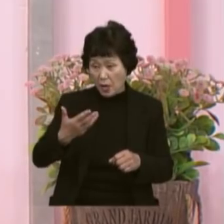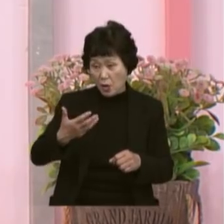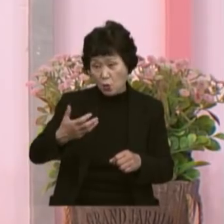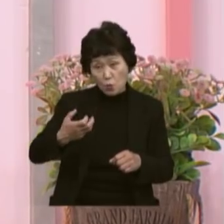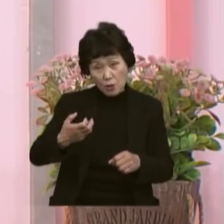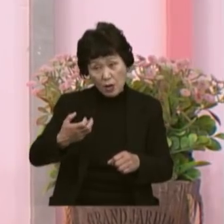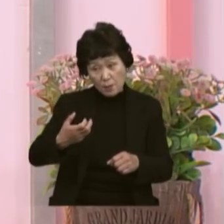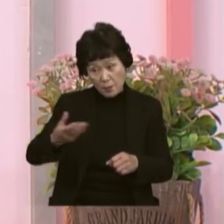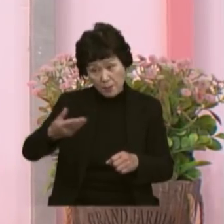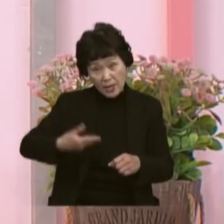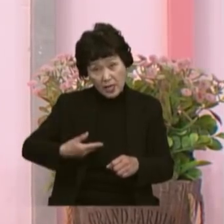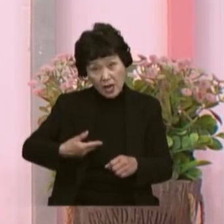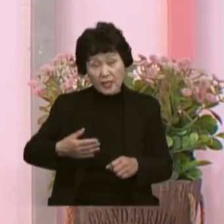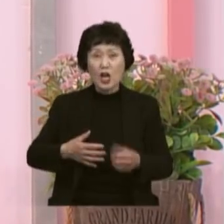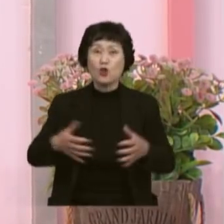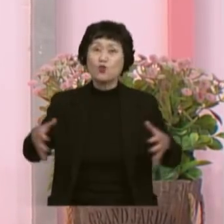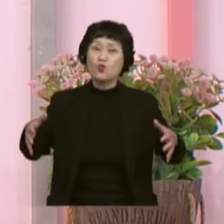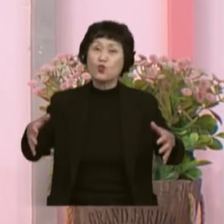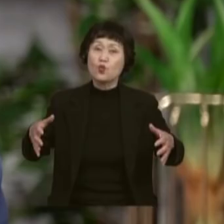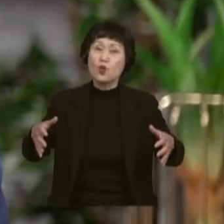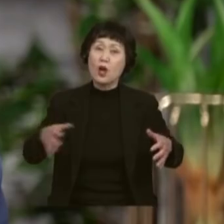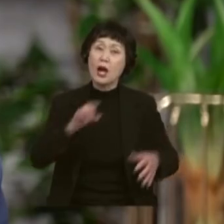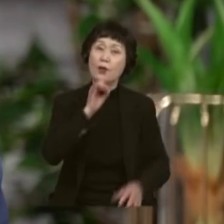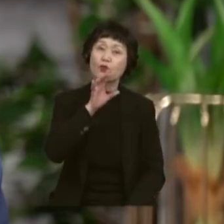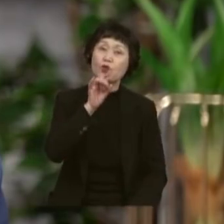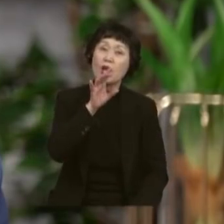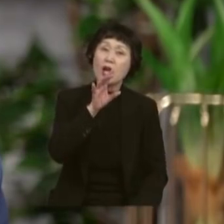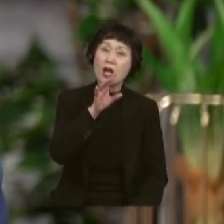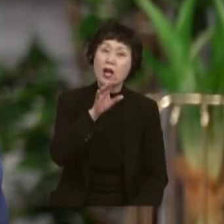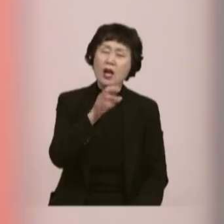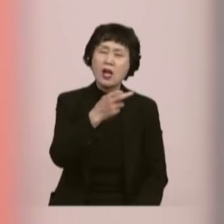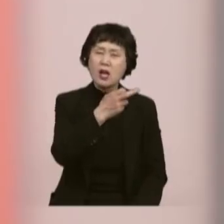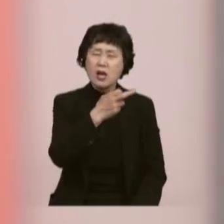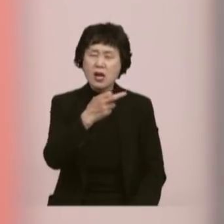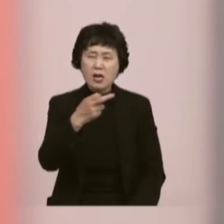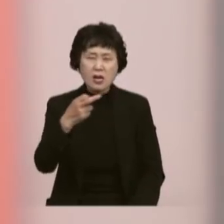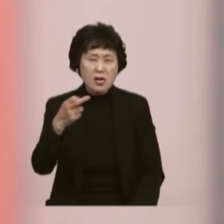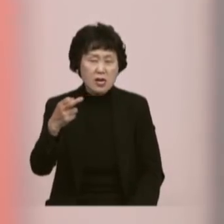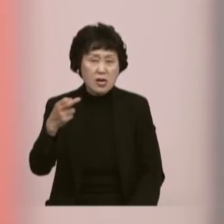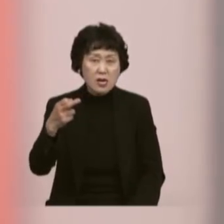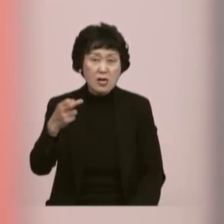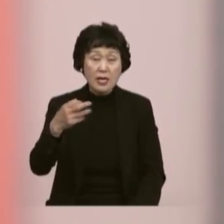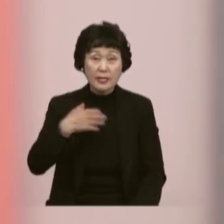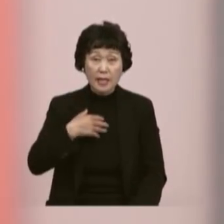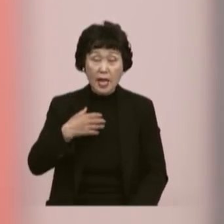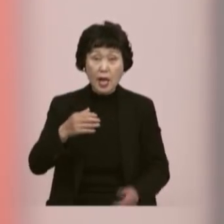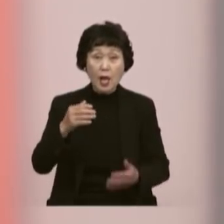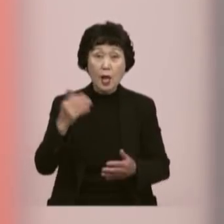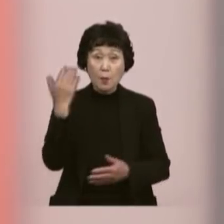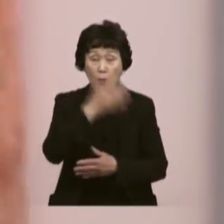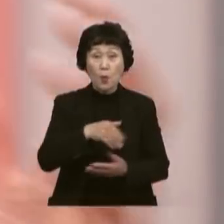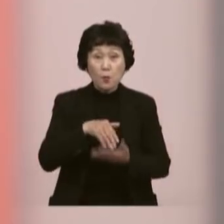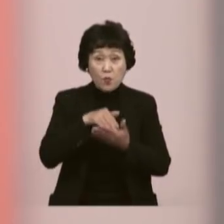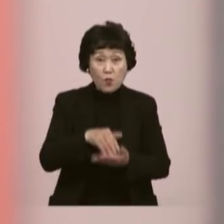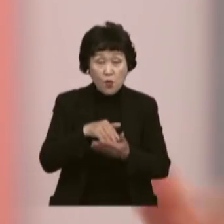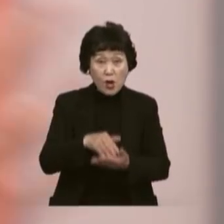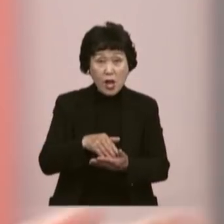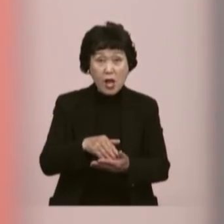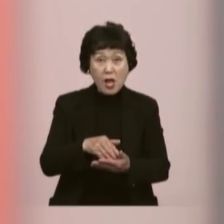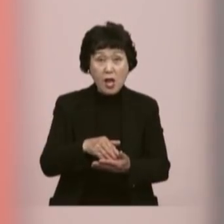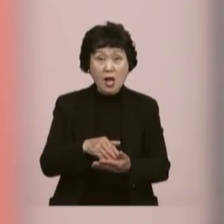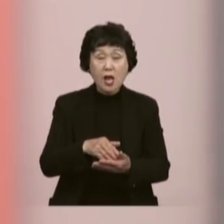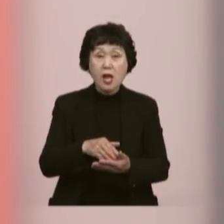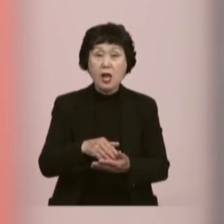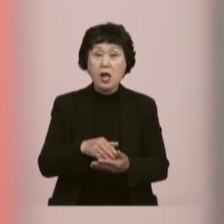저는 너무 뚱뚱하니까 안 된다는 거예요. 더 크고 제 몸무게 1% 정도, 그러니까 거의 한 사람 간이